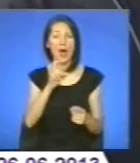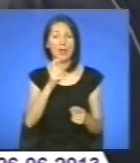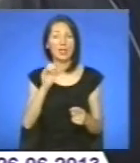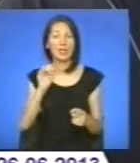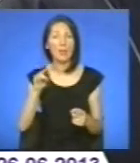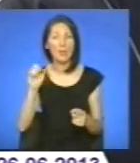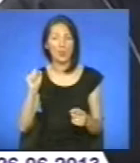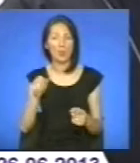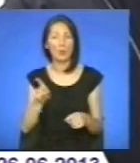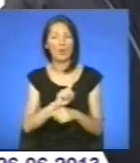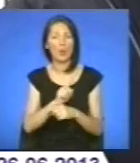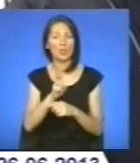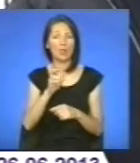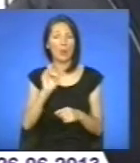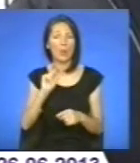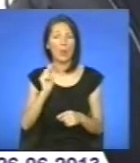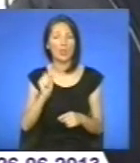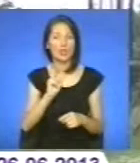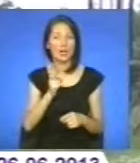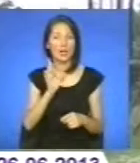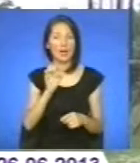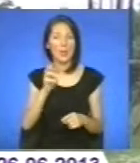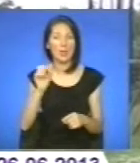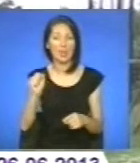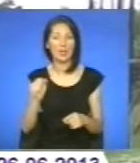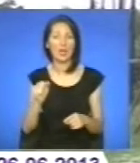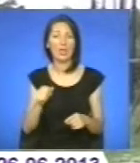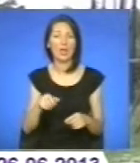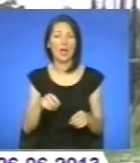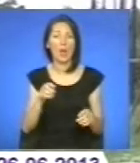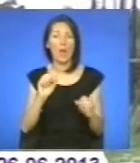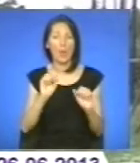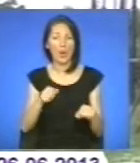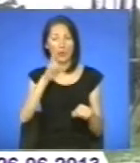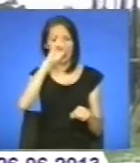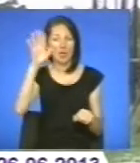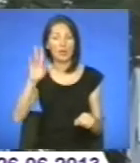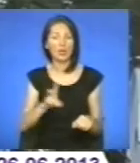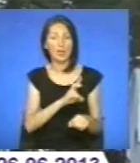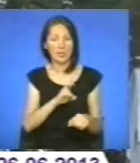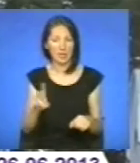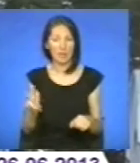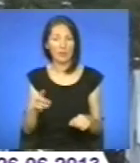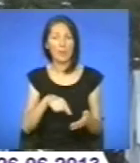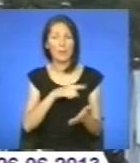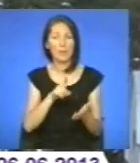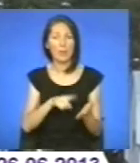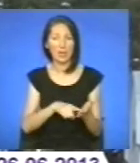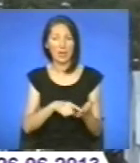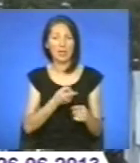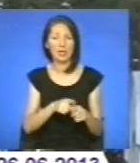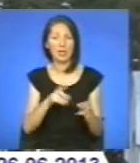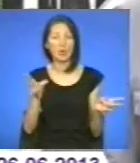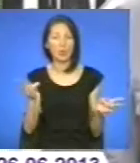і Кременецьким Української православної церкви Київського патріархату Нестором і насельниками обителі питання, які потребують